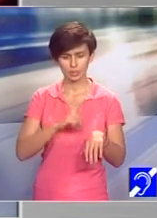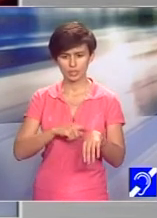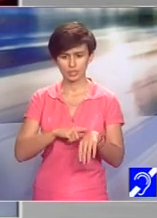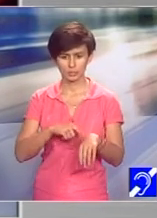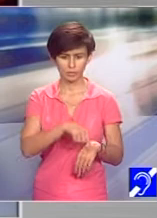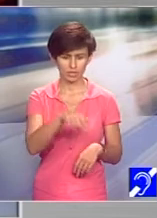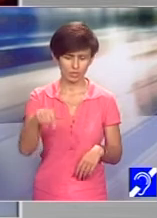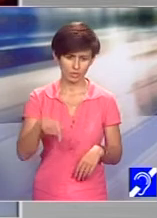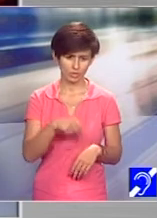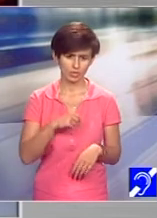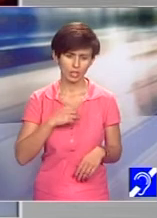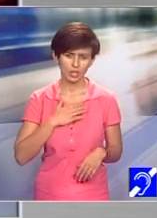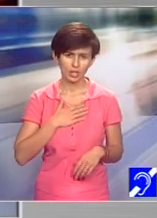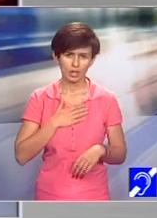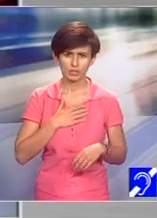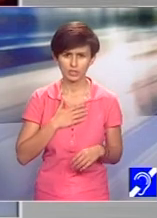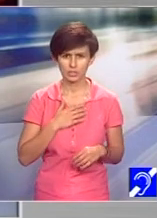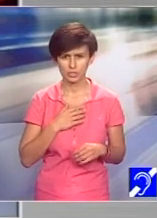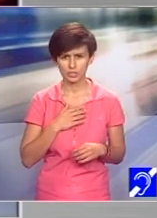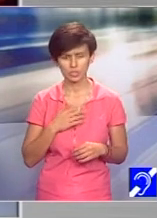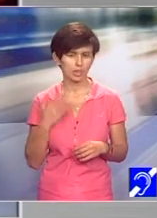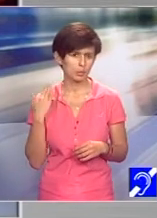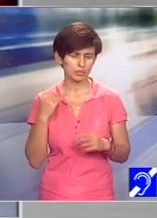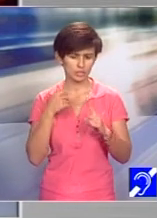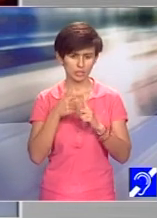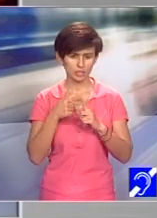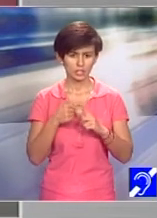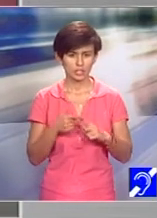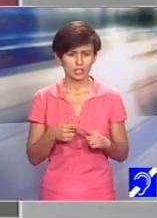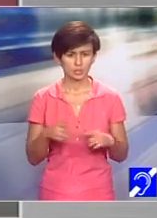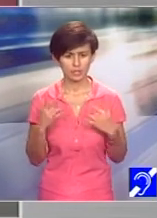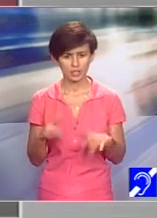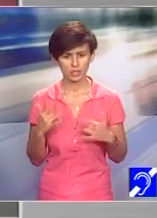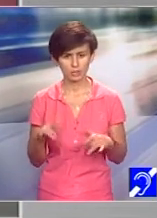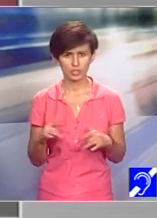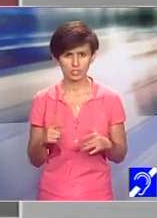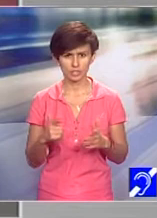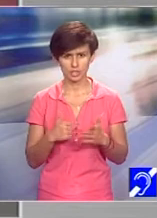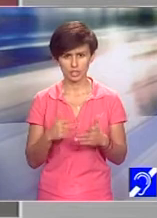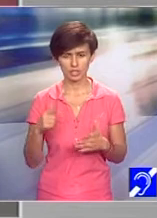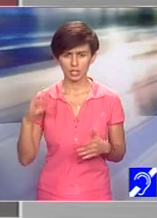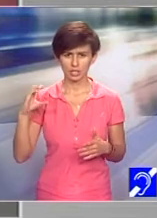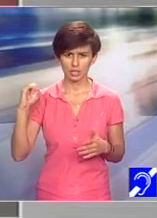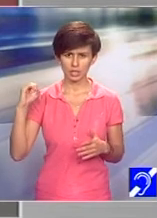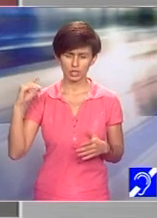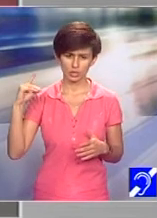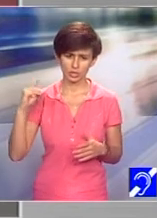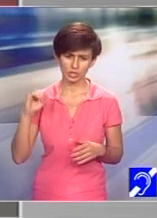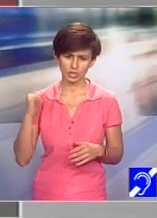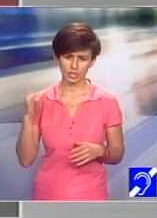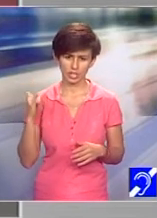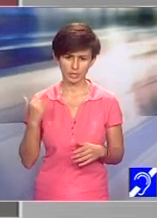autosesizat pe urgența de cod galben. Timpul ce de așteptare. Urgența de cod galben? Care e urgența